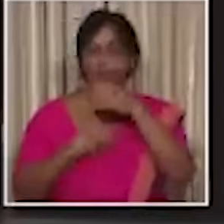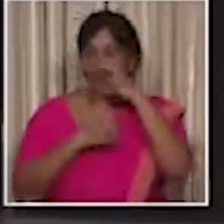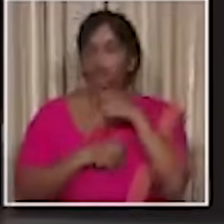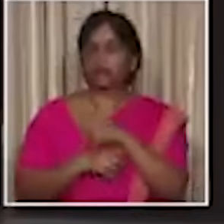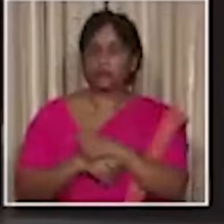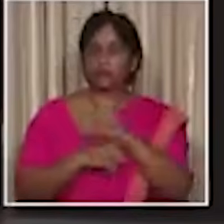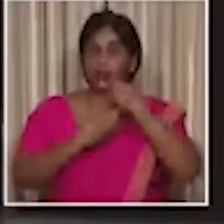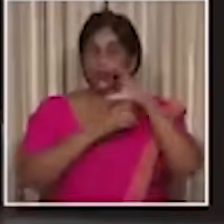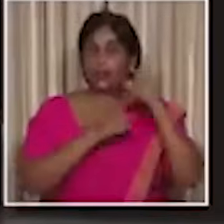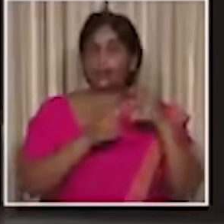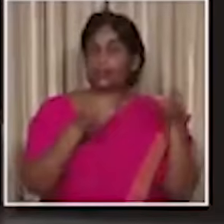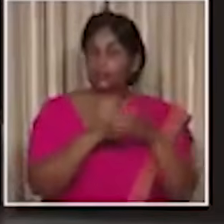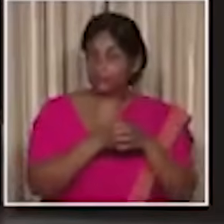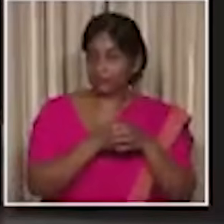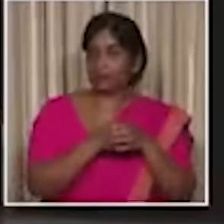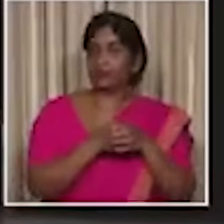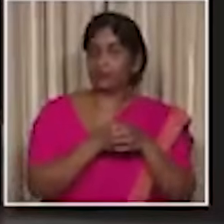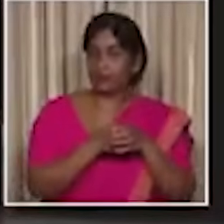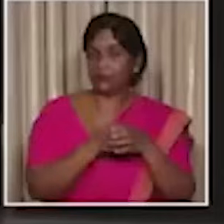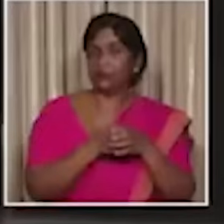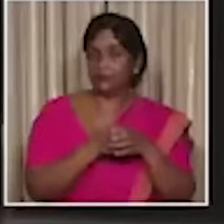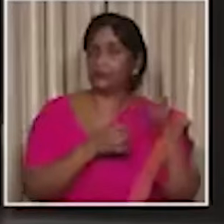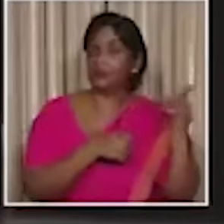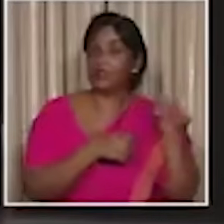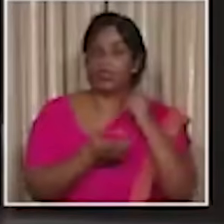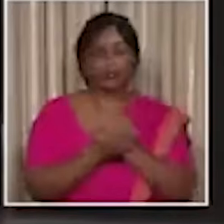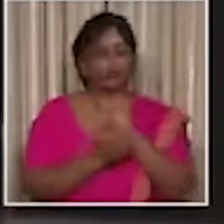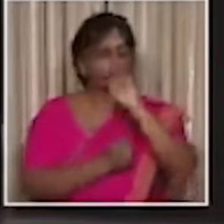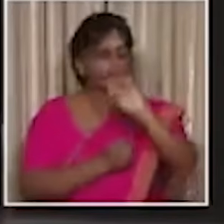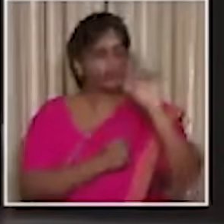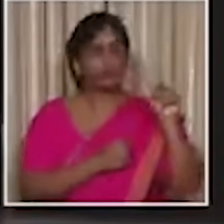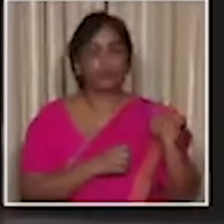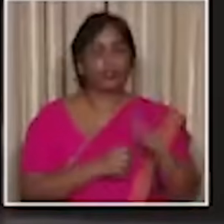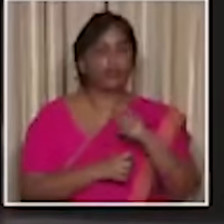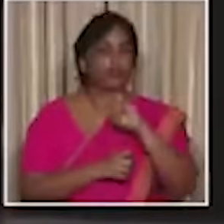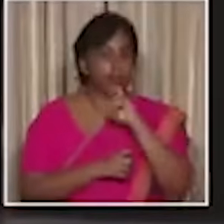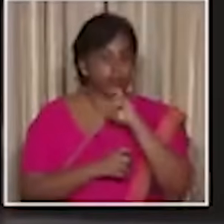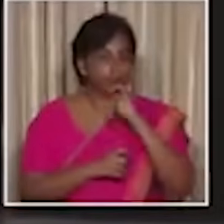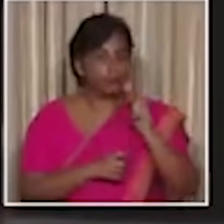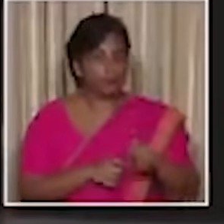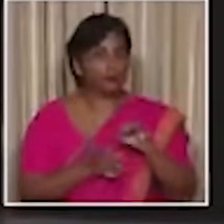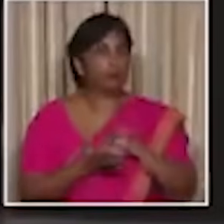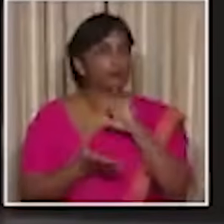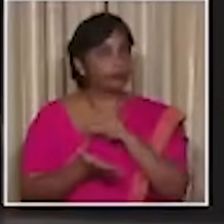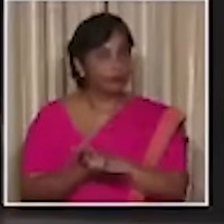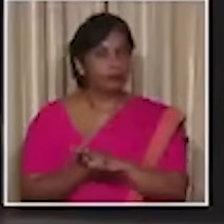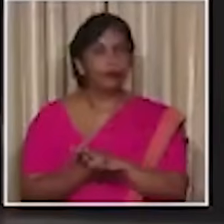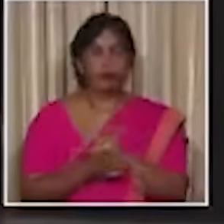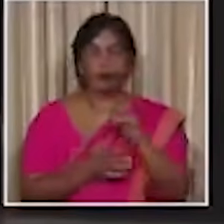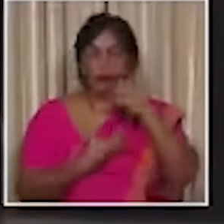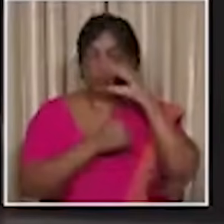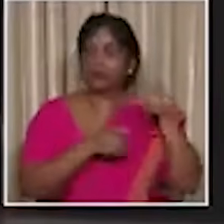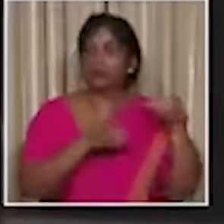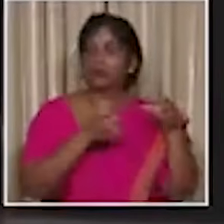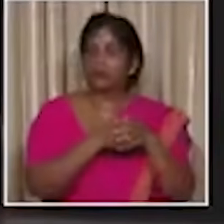සයන්ස් ඇකඩමියටයි සයන්ස් ෆවුන්ඩේෂන් එකටයි ලිව්වා මේ නඩු තීන්දුව තියලා තිබ්බේ සයන්ස් ෆවුන්ඩේෂන් එකයි